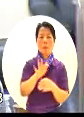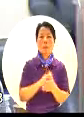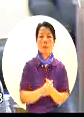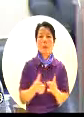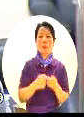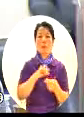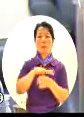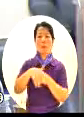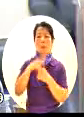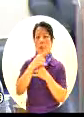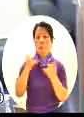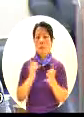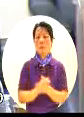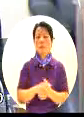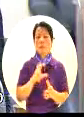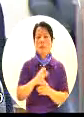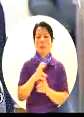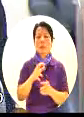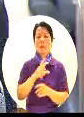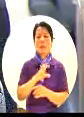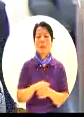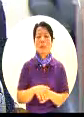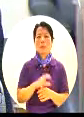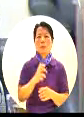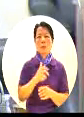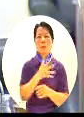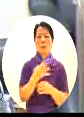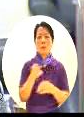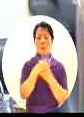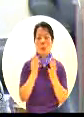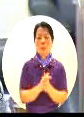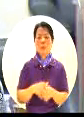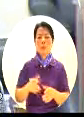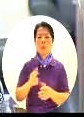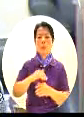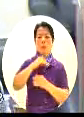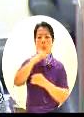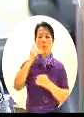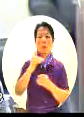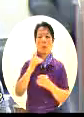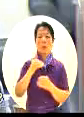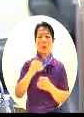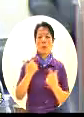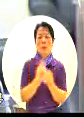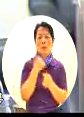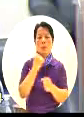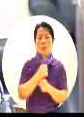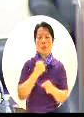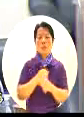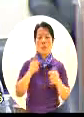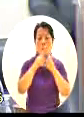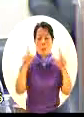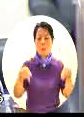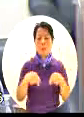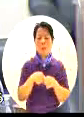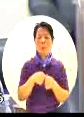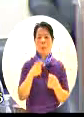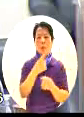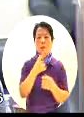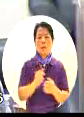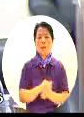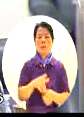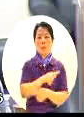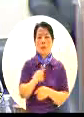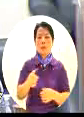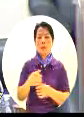们八十几号就是好像高轮吧，啊，就是这座他个物流中